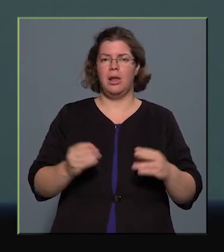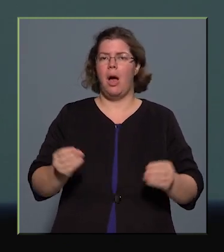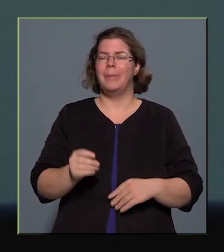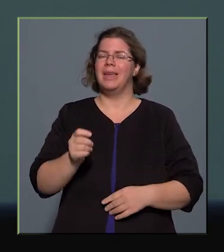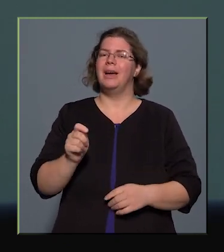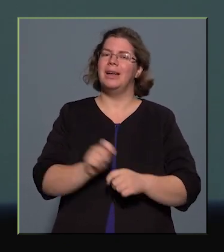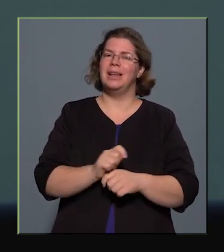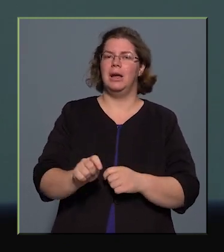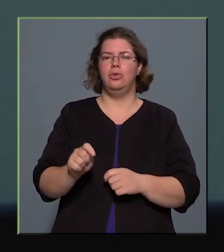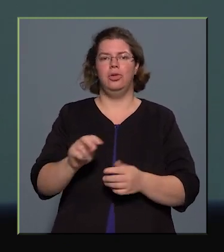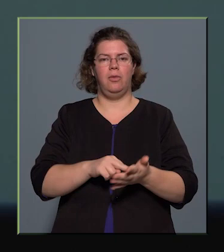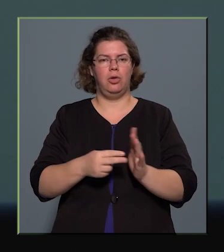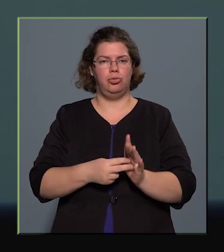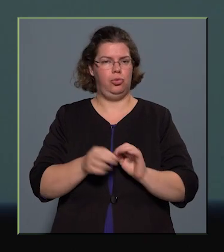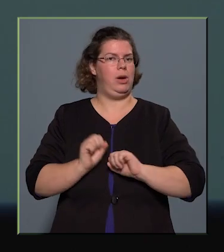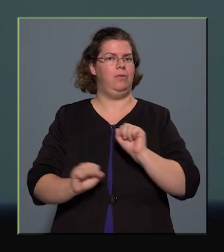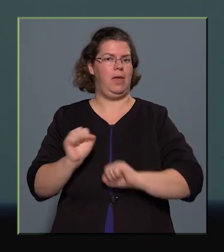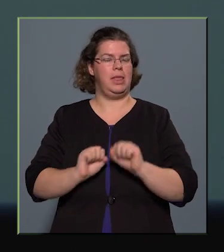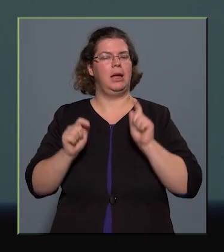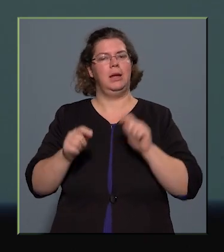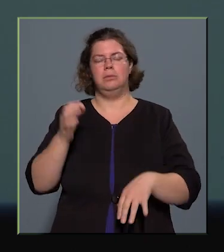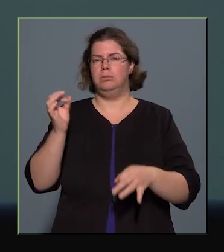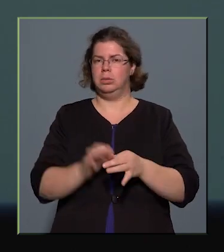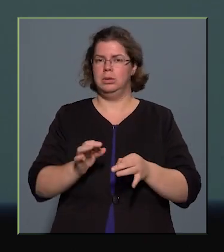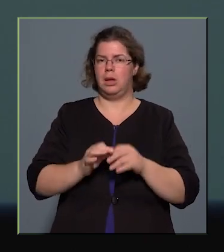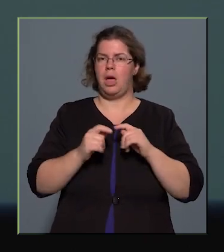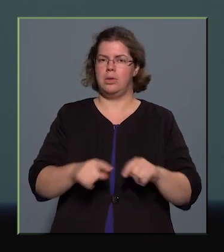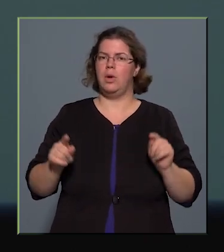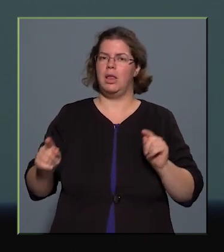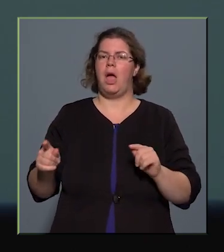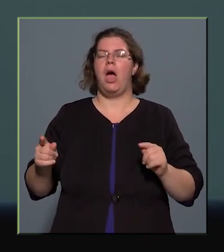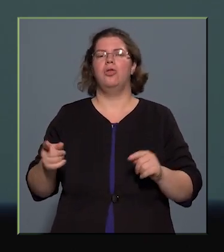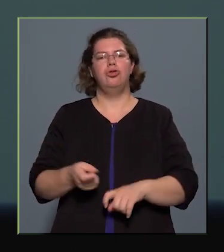kritikus infrastruktúrát védik. Itt nyilván pont azokat a